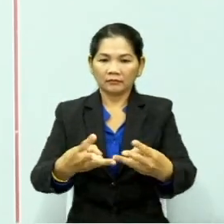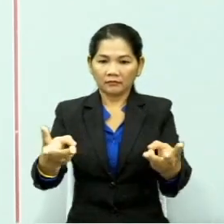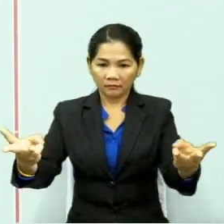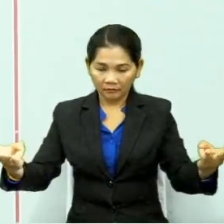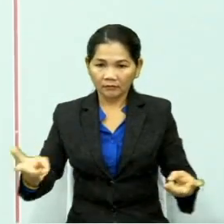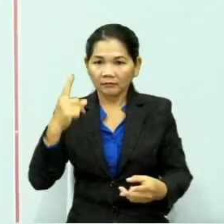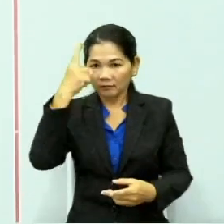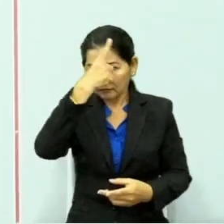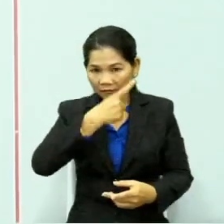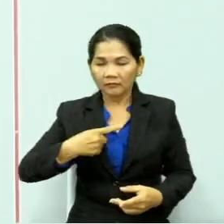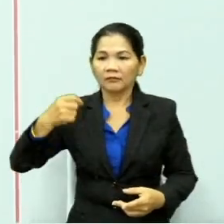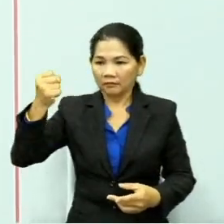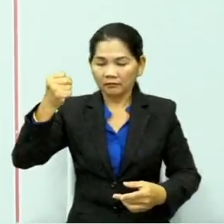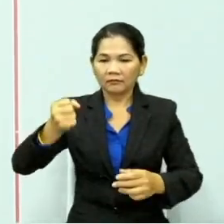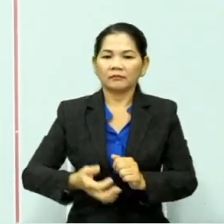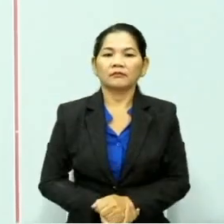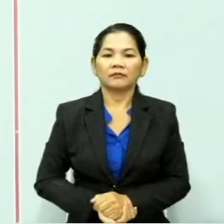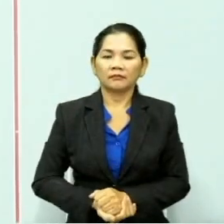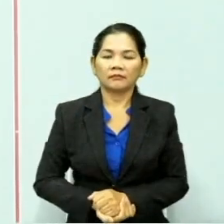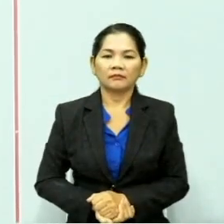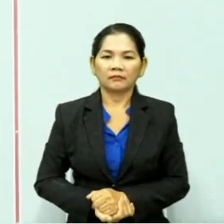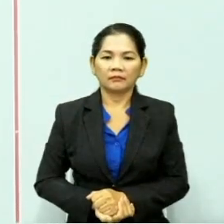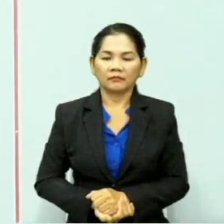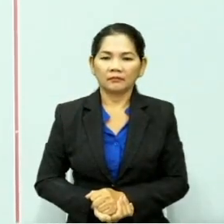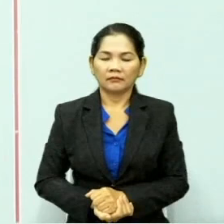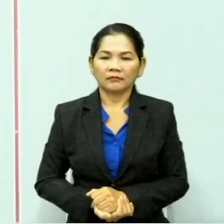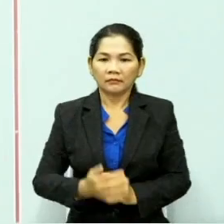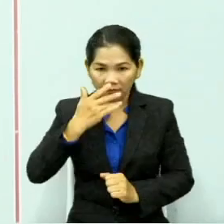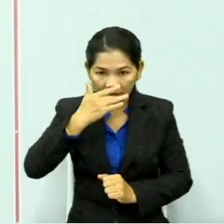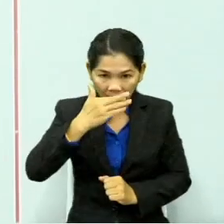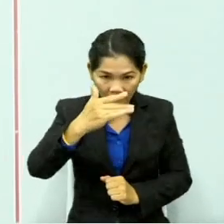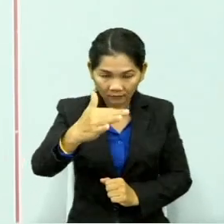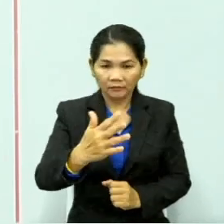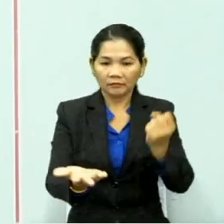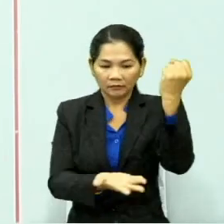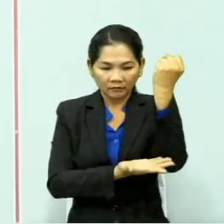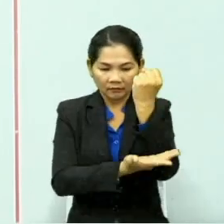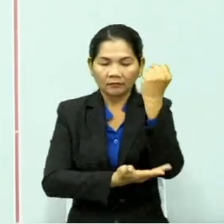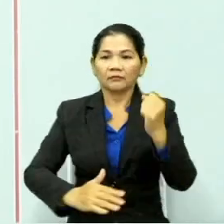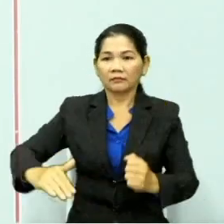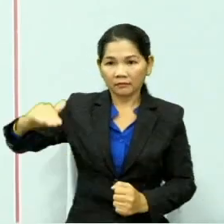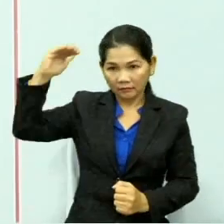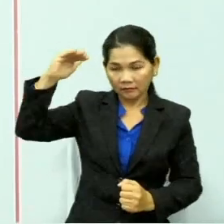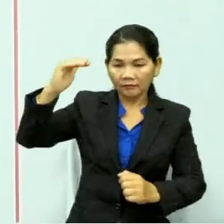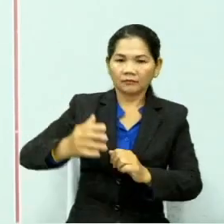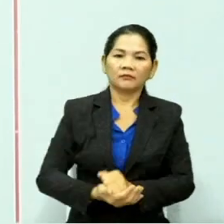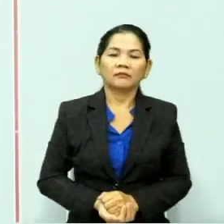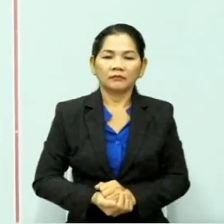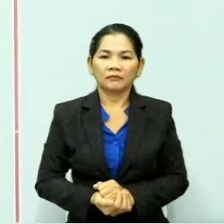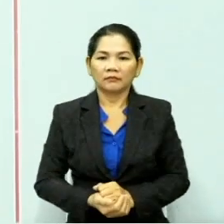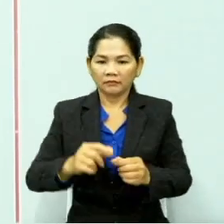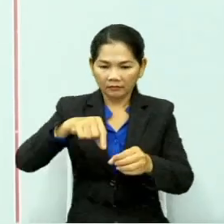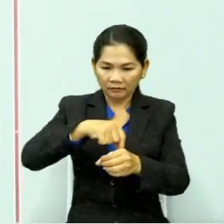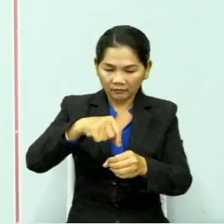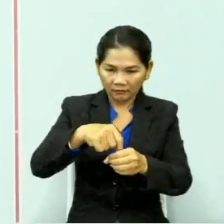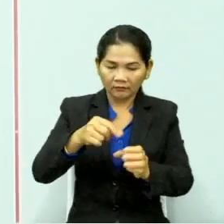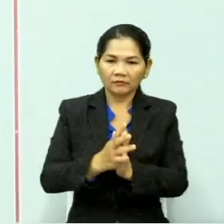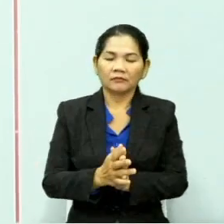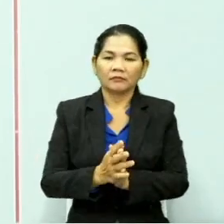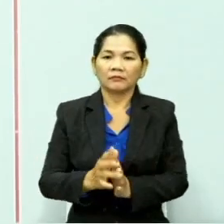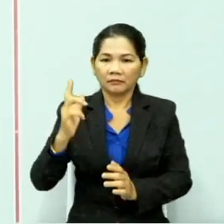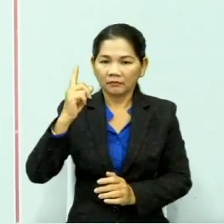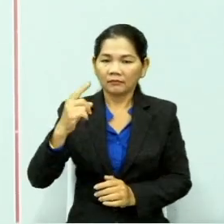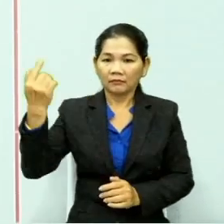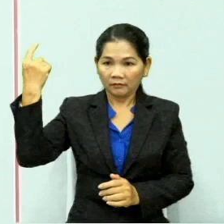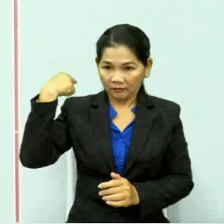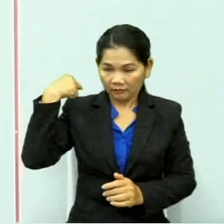pho phong xa một chư khua có kê trò